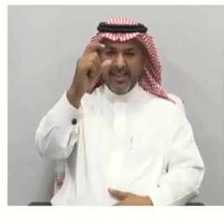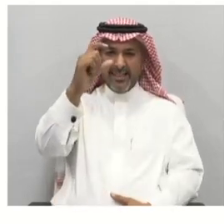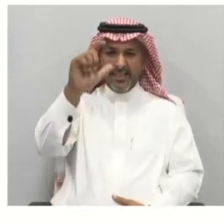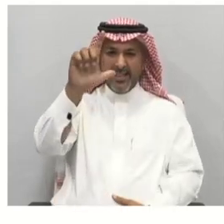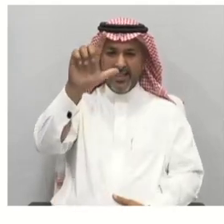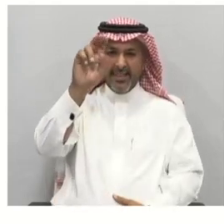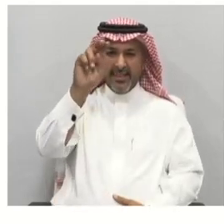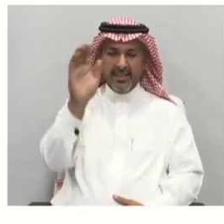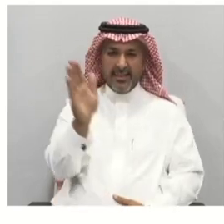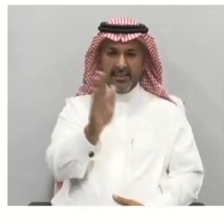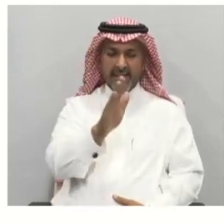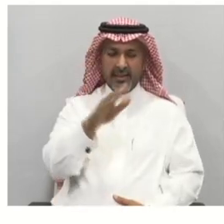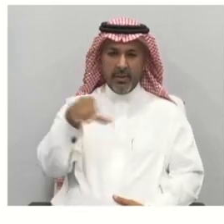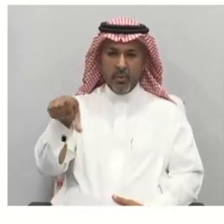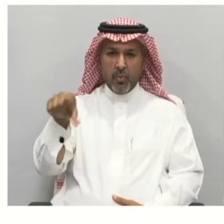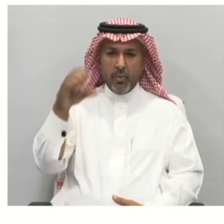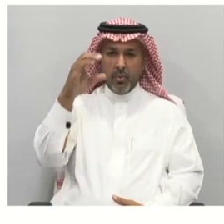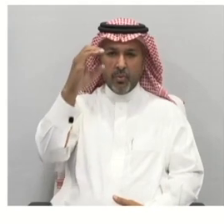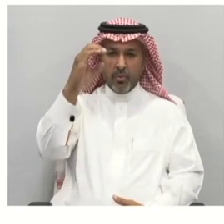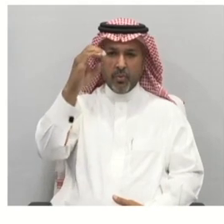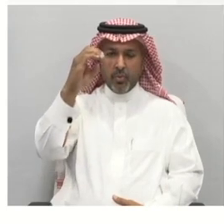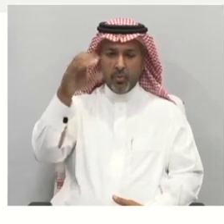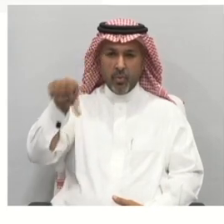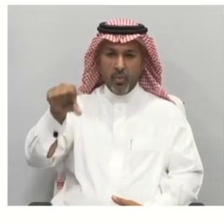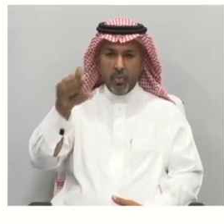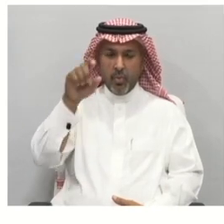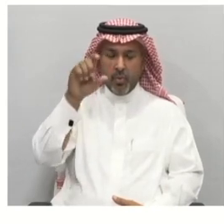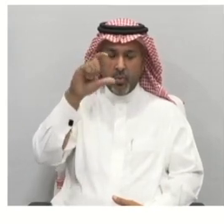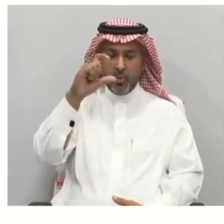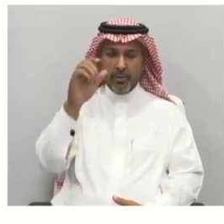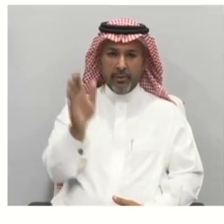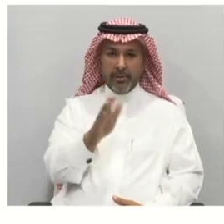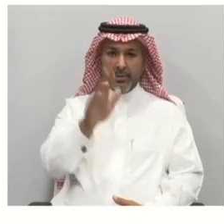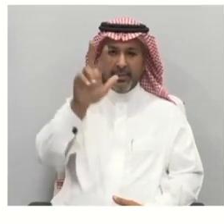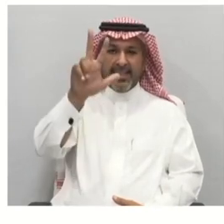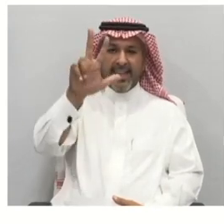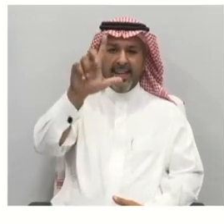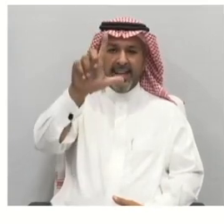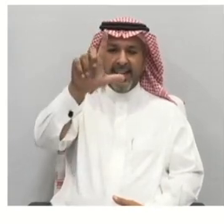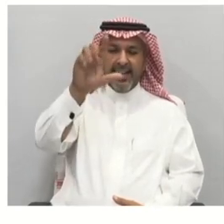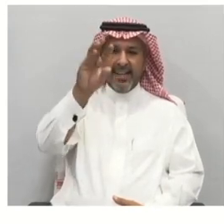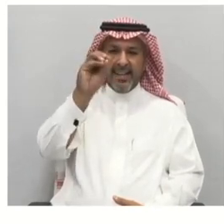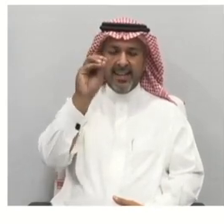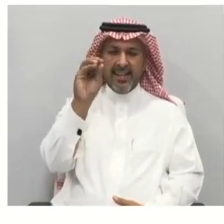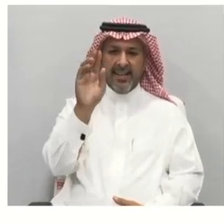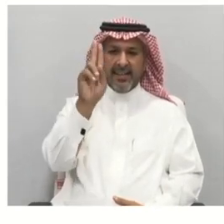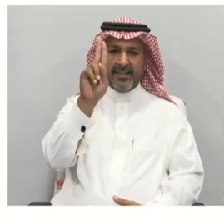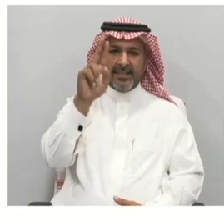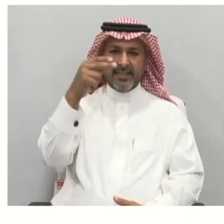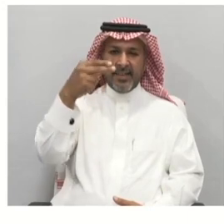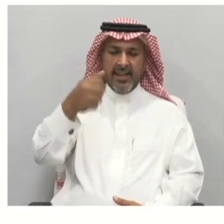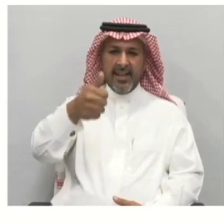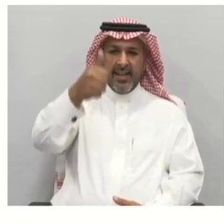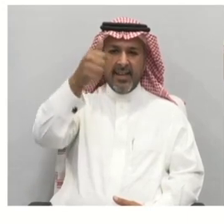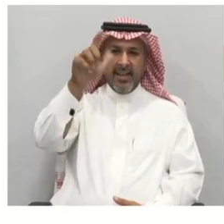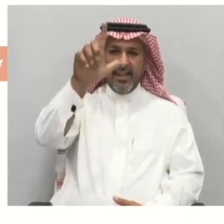الله تعالى ما اهداف درسنا لهذا اليوم اولا ان يتعرف الطالب على على ادله وجود الله سبحانه